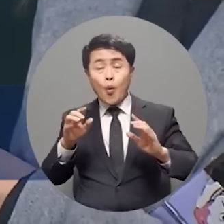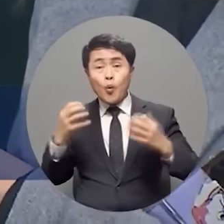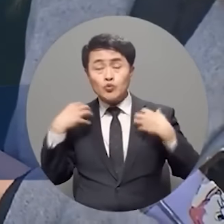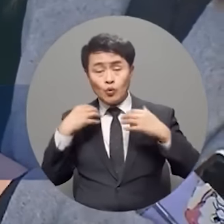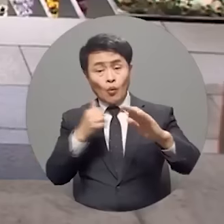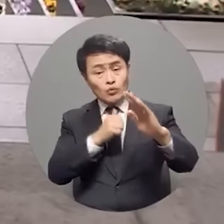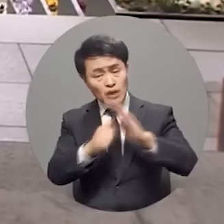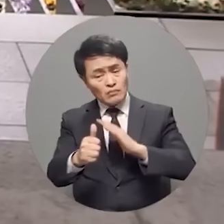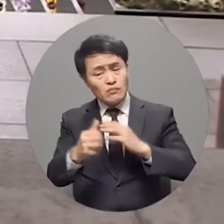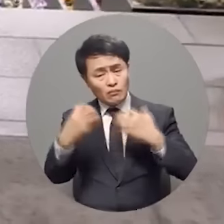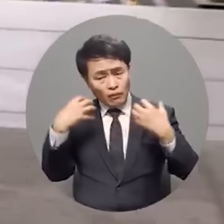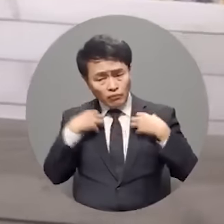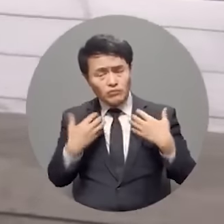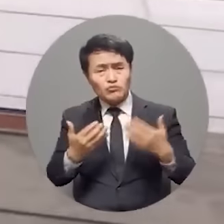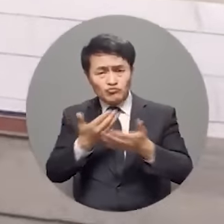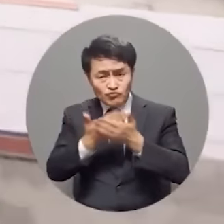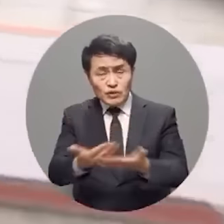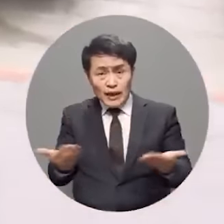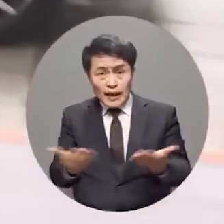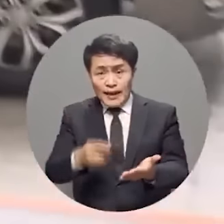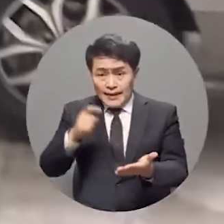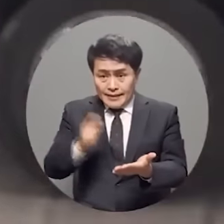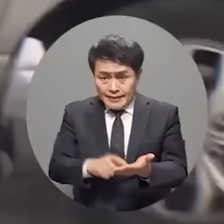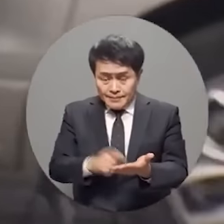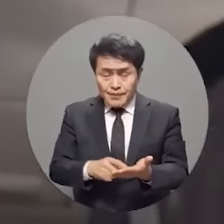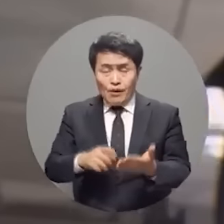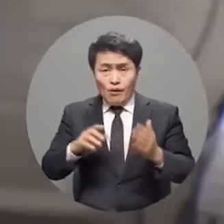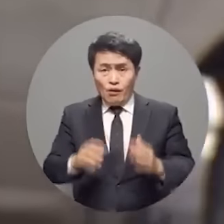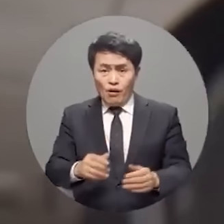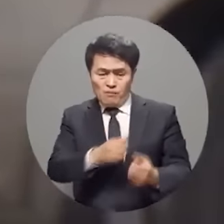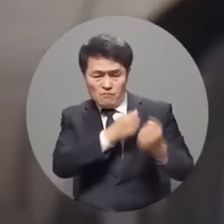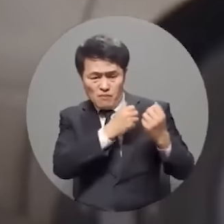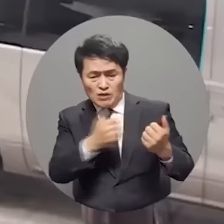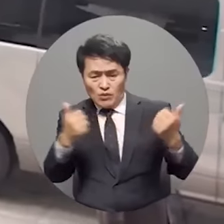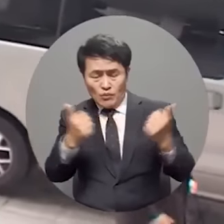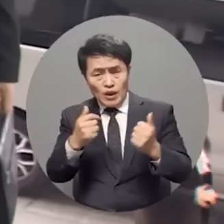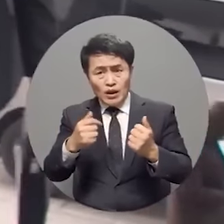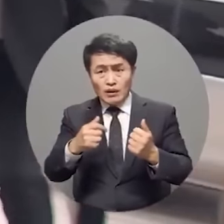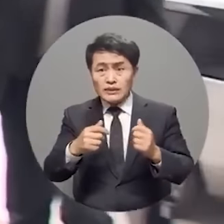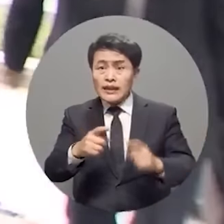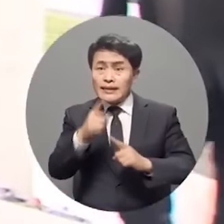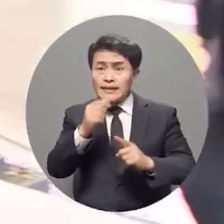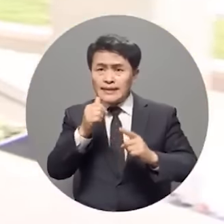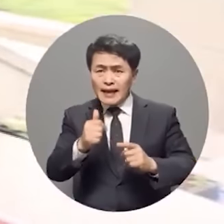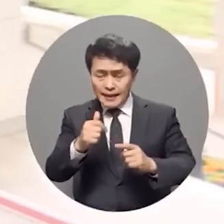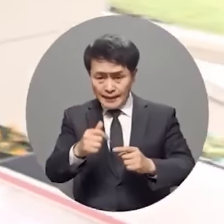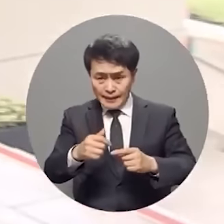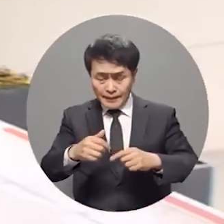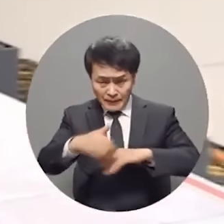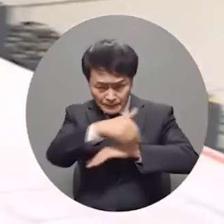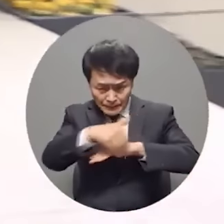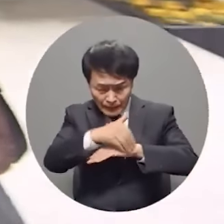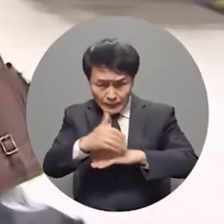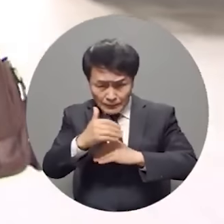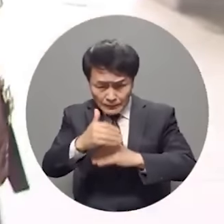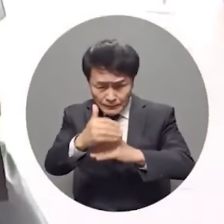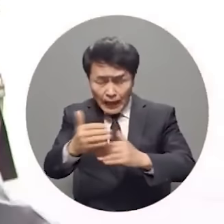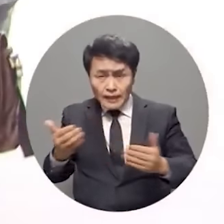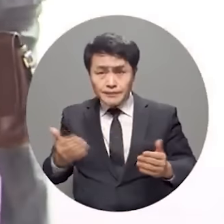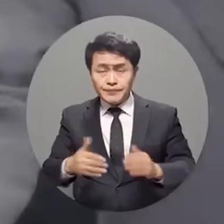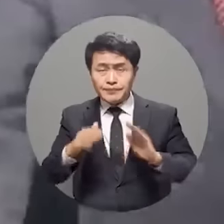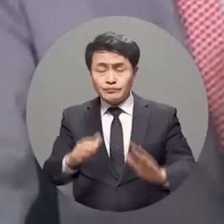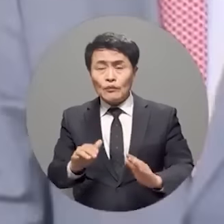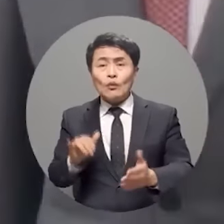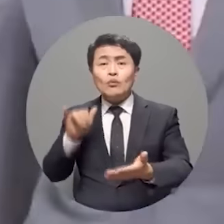업무입니다 급조 회의 방탄 회의라는 논란을 의식한 듯 이대사는 빡빡한 일정을 소화했습니다